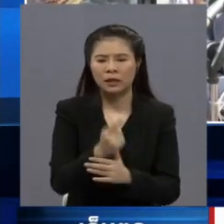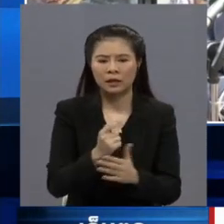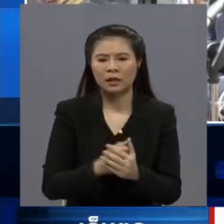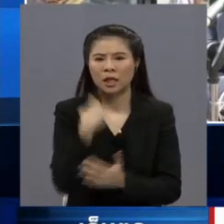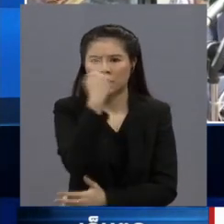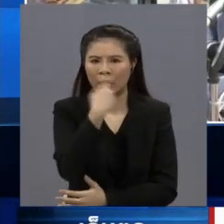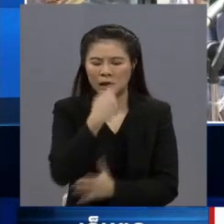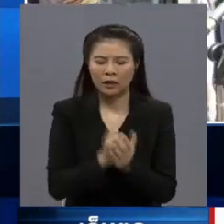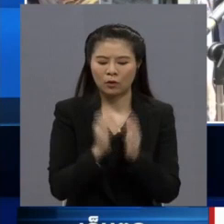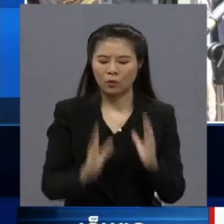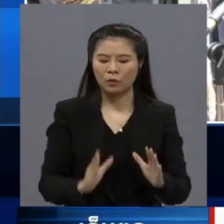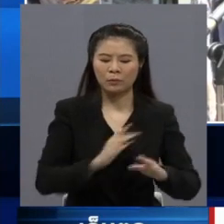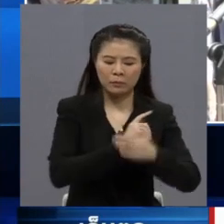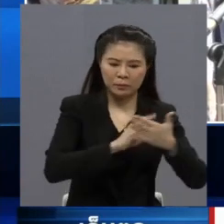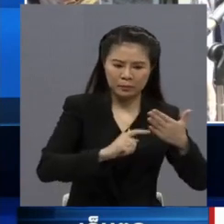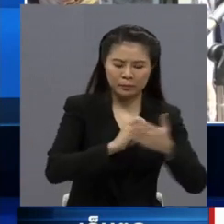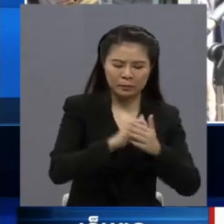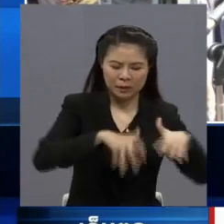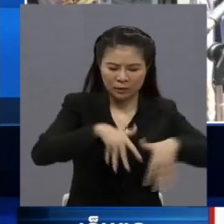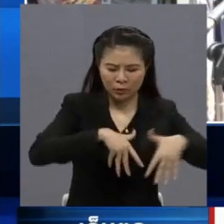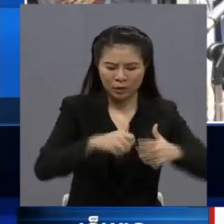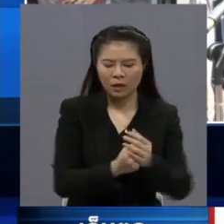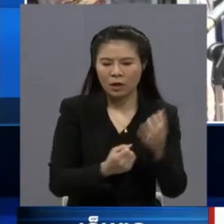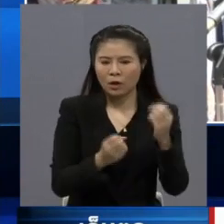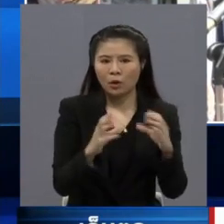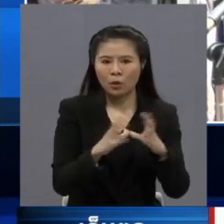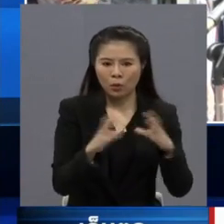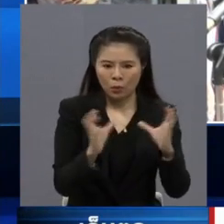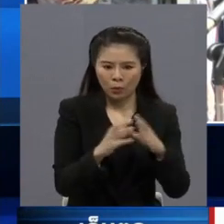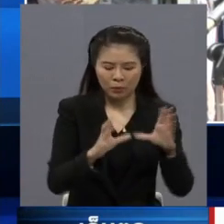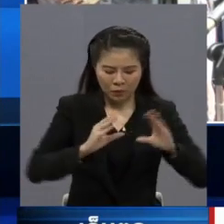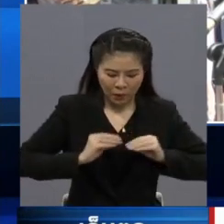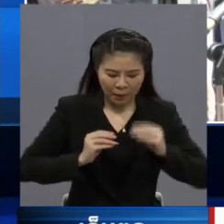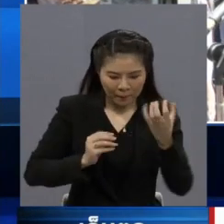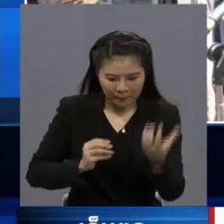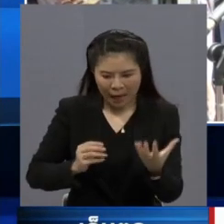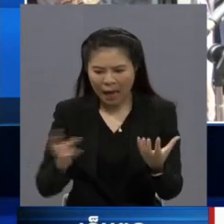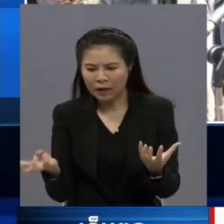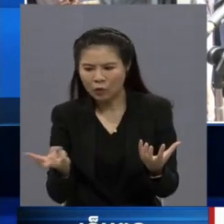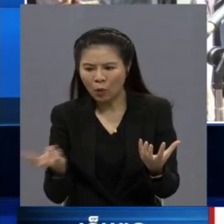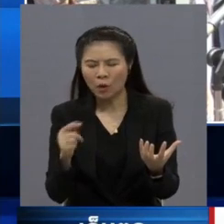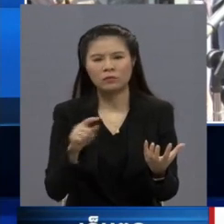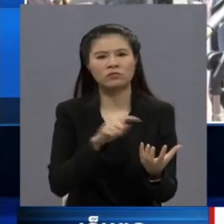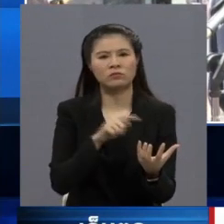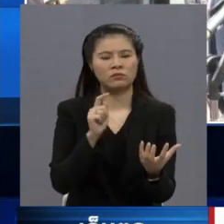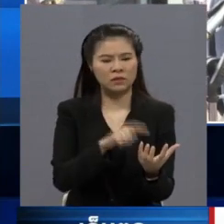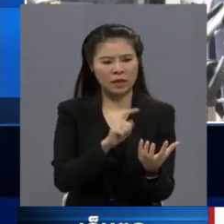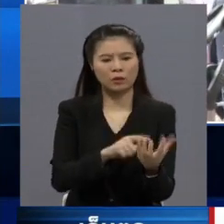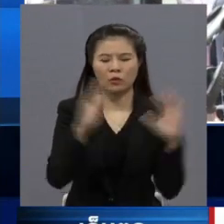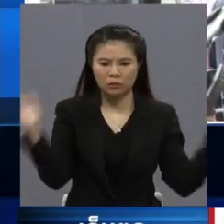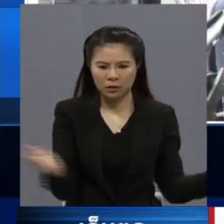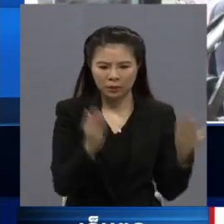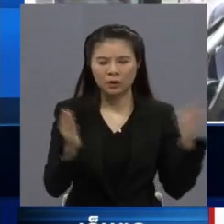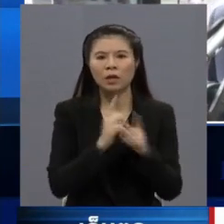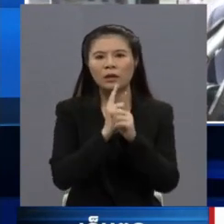ไหนได้รับเสียงจากประชาชนขั้วไหนได้เสียงข้างมากแต่เศรษฐกิจกลับตอบรับในทางลบเพราะว่ามีความกังวลในเรื่องของความชัดเจ